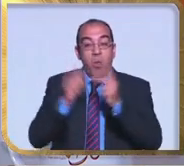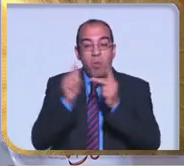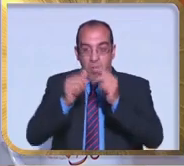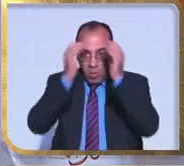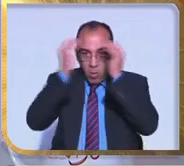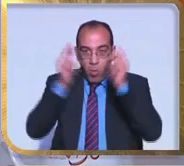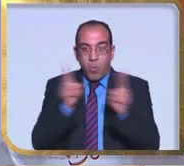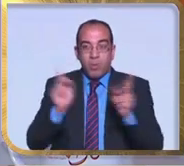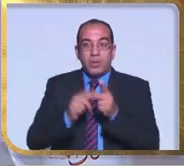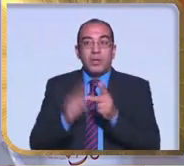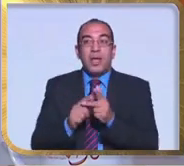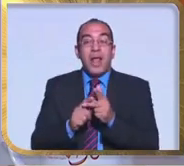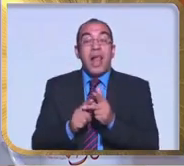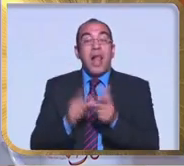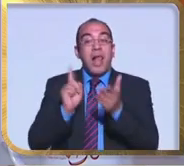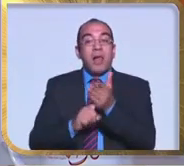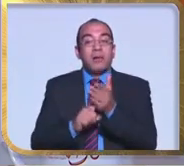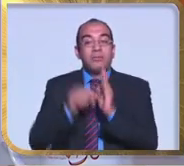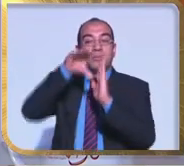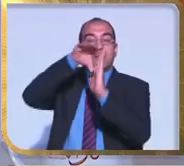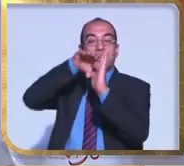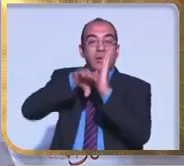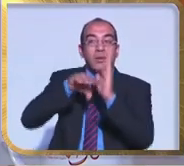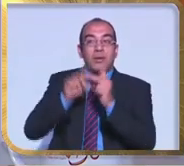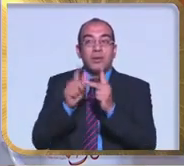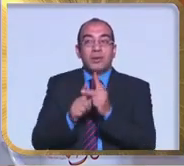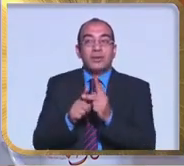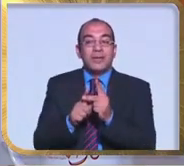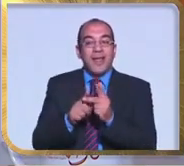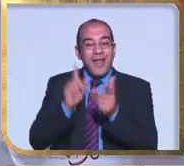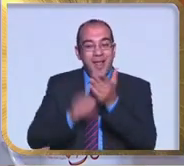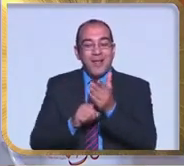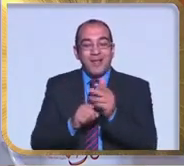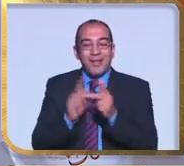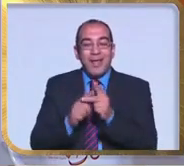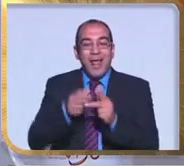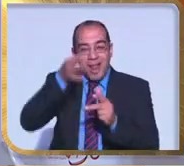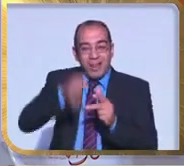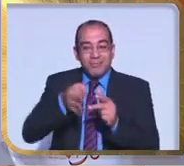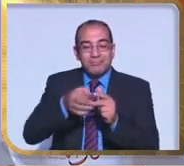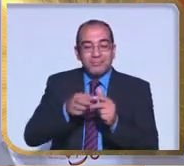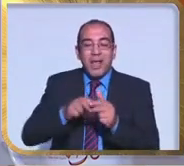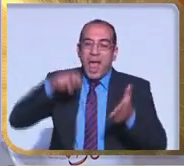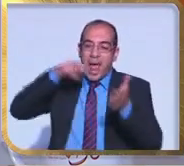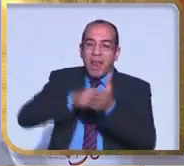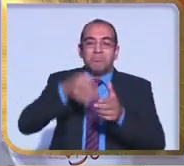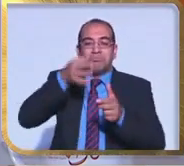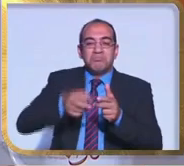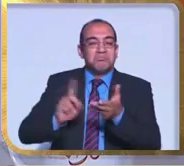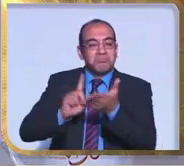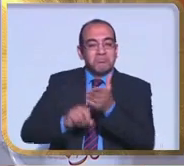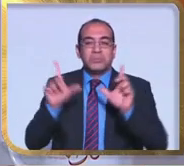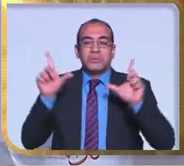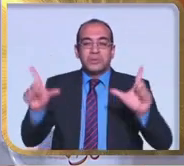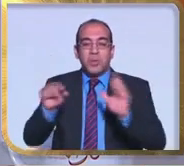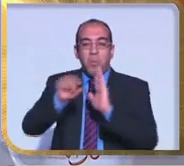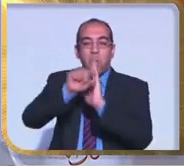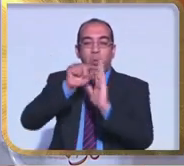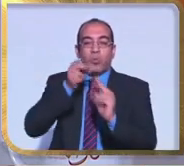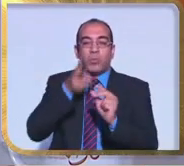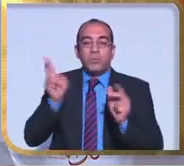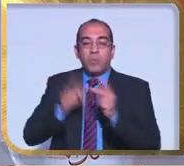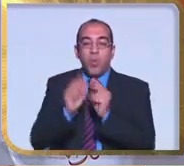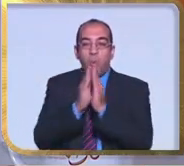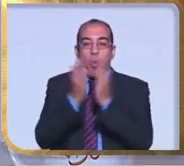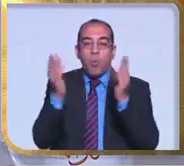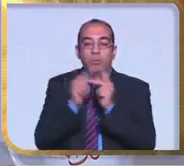العلم. هو قصد الترتيب ده لأنه كأنه اعتمد هذا الترتيب الموضوعي